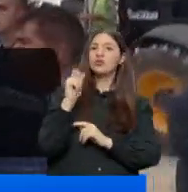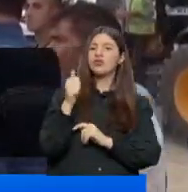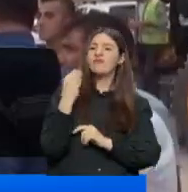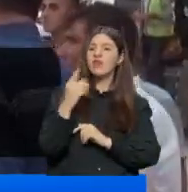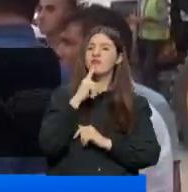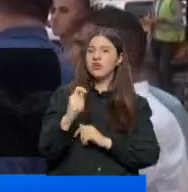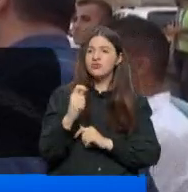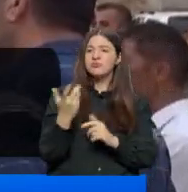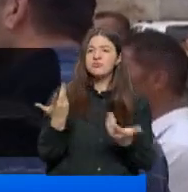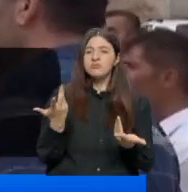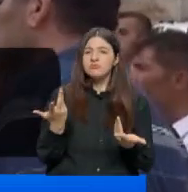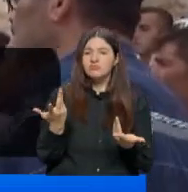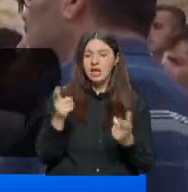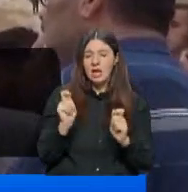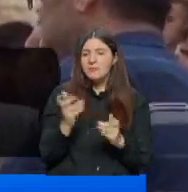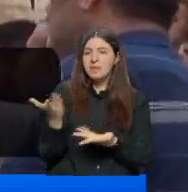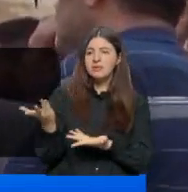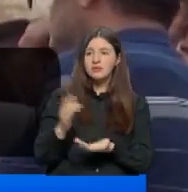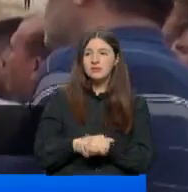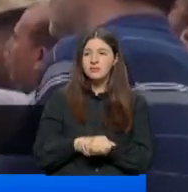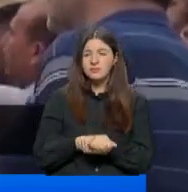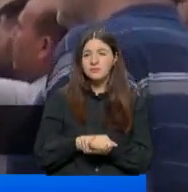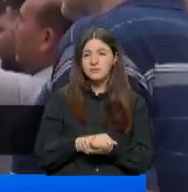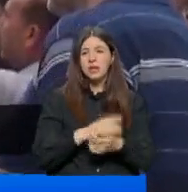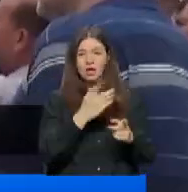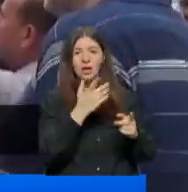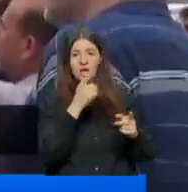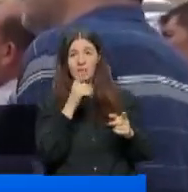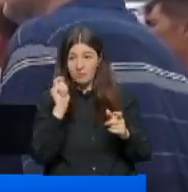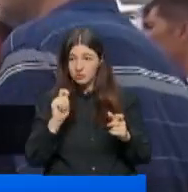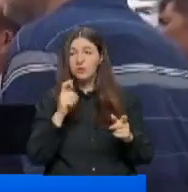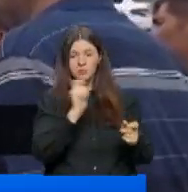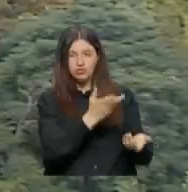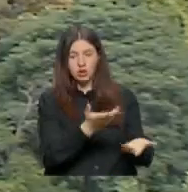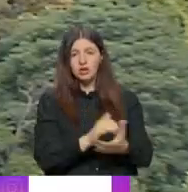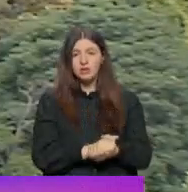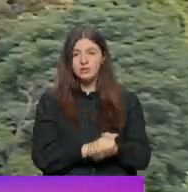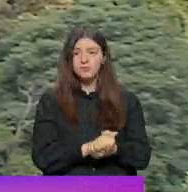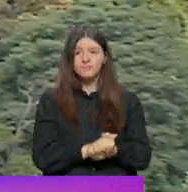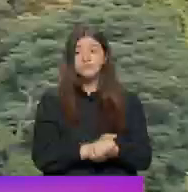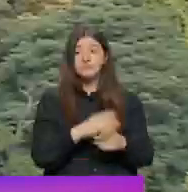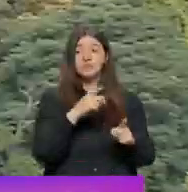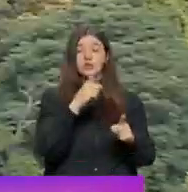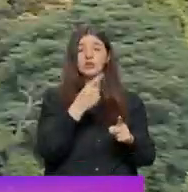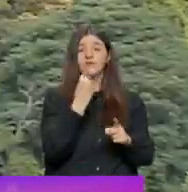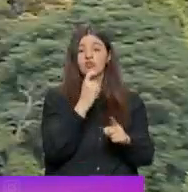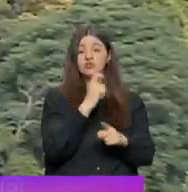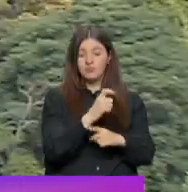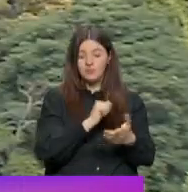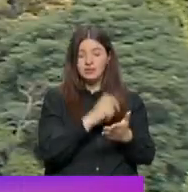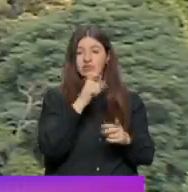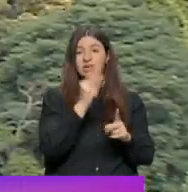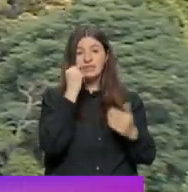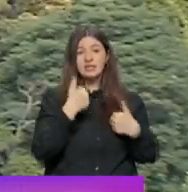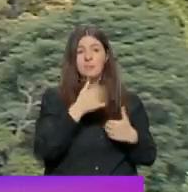gün verilen söz yerine getirilir mi? Tabii ki getirilecek. Efendim, orada verilen yanıt gazeteciye